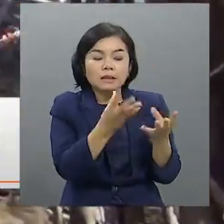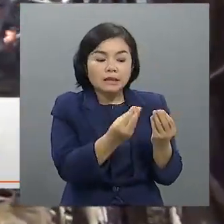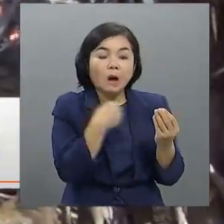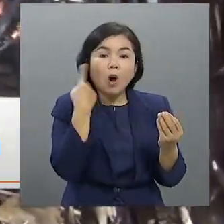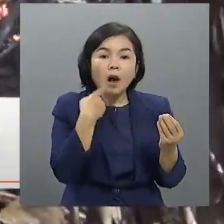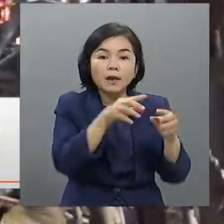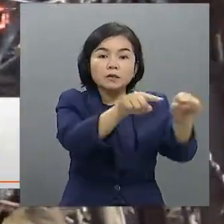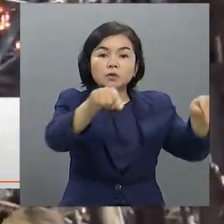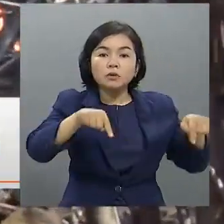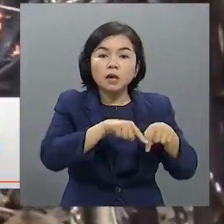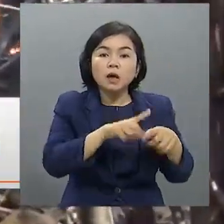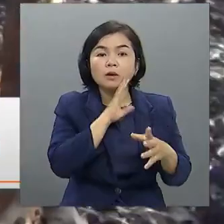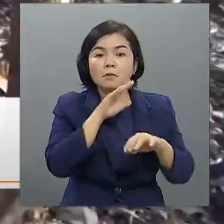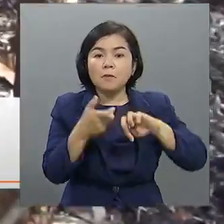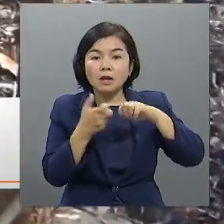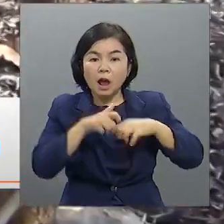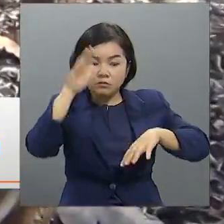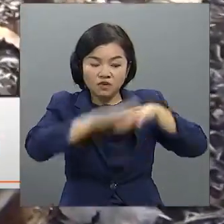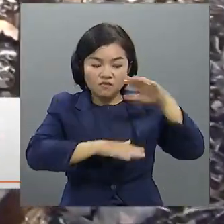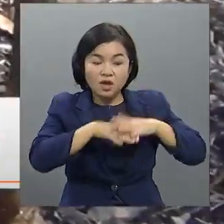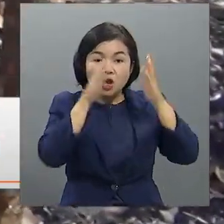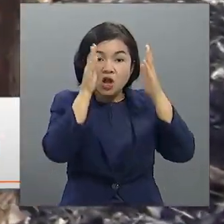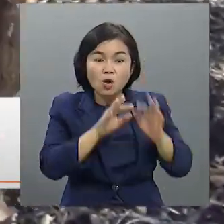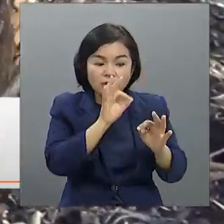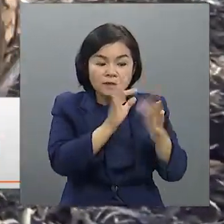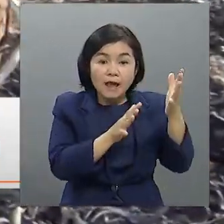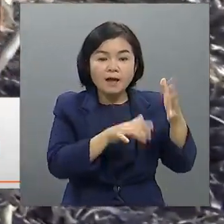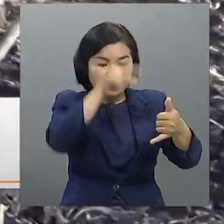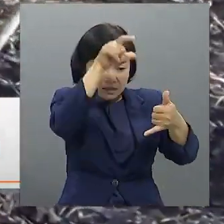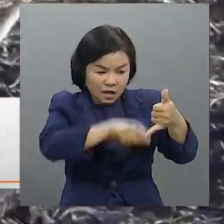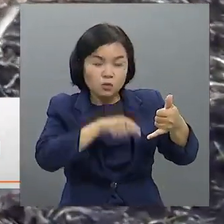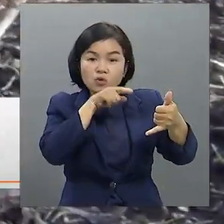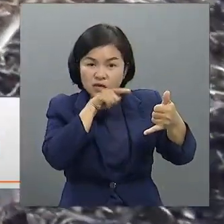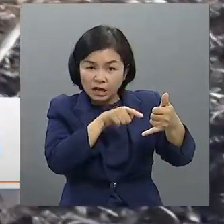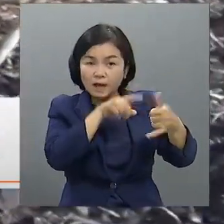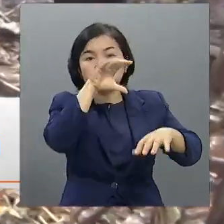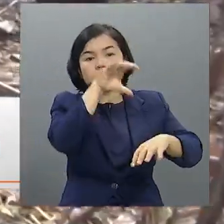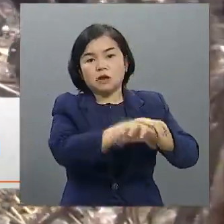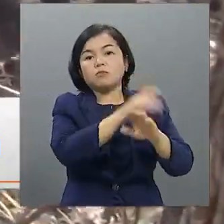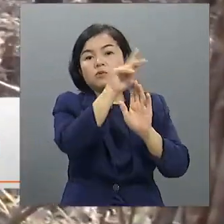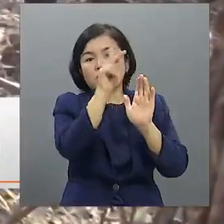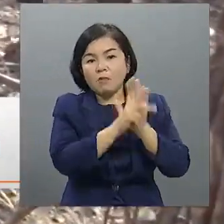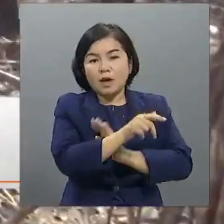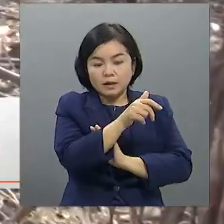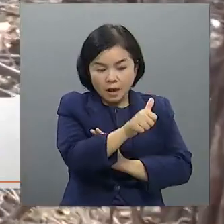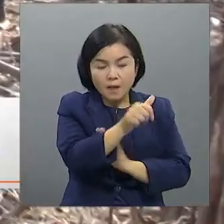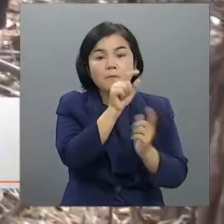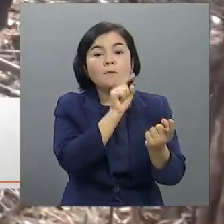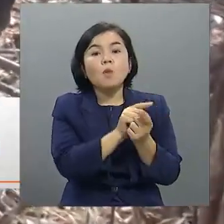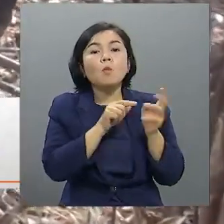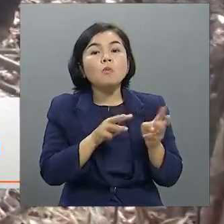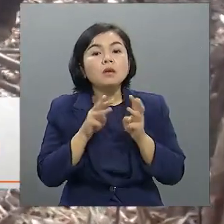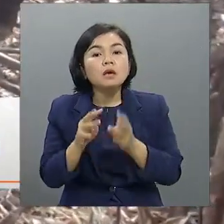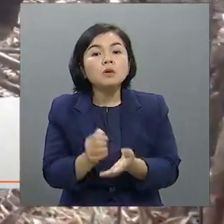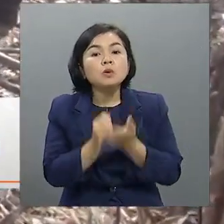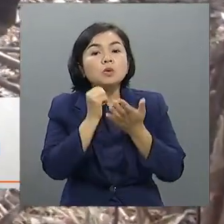ตุเกิดจากคนก็จะทำให้มีหลักฐานดำเนินคดีกับผู้ที่กระทำความผิดได้ก็พบว่าวิธีการนี้ก็ช่วยลดปัญห